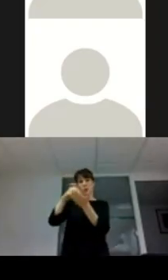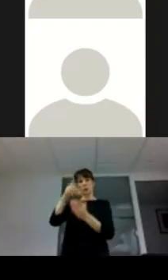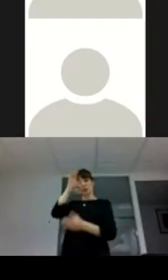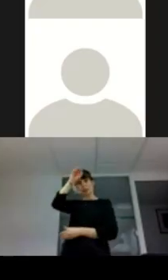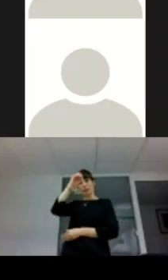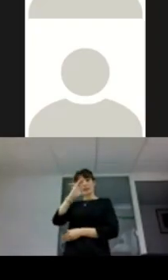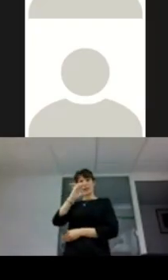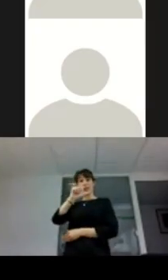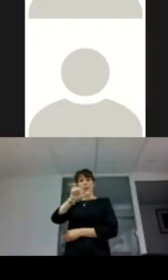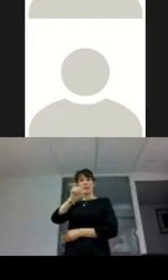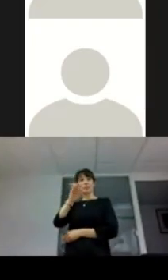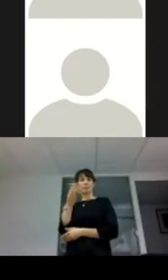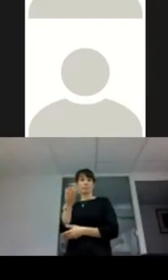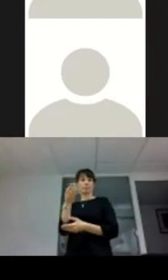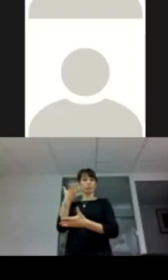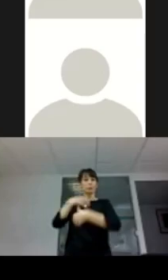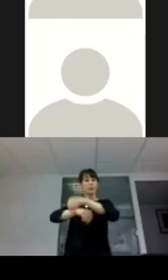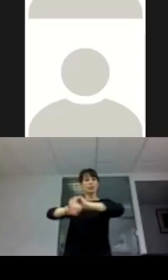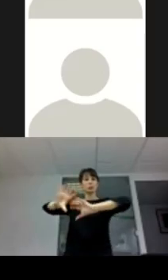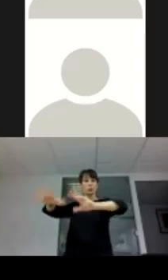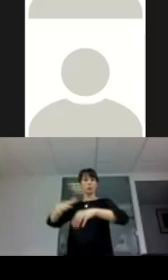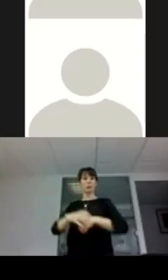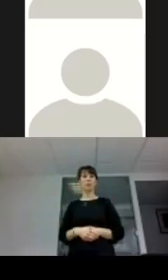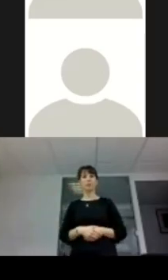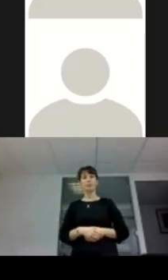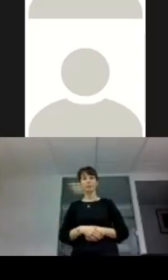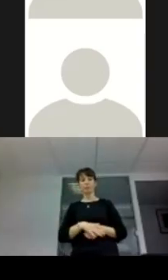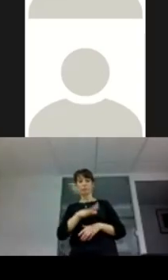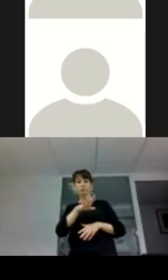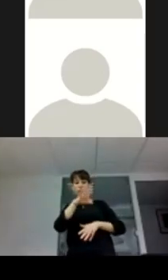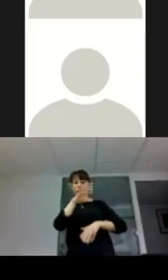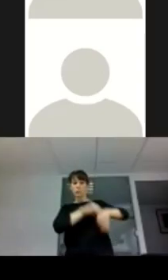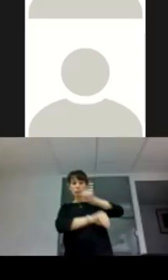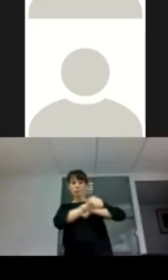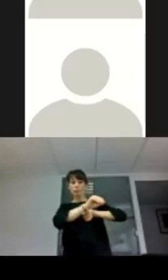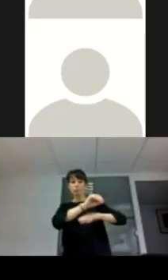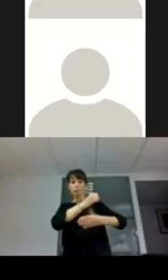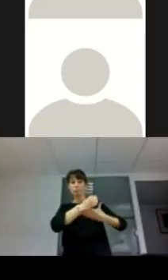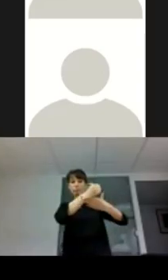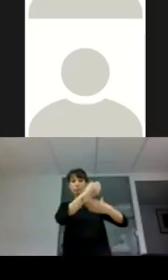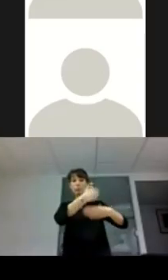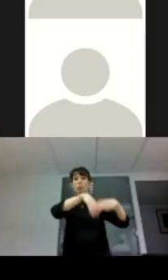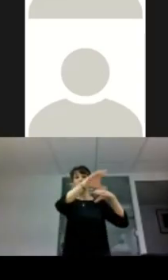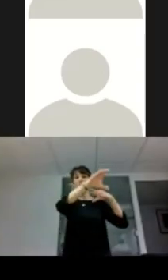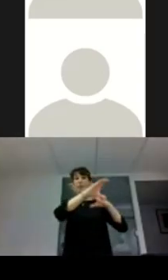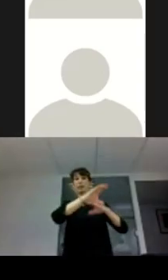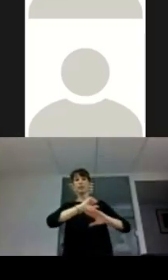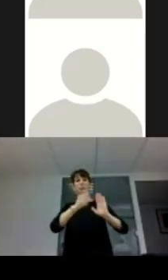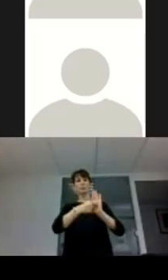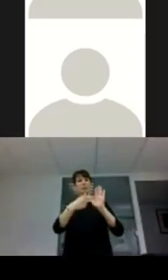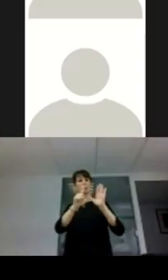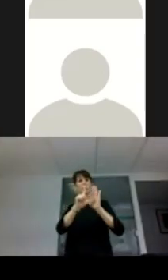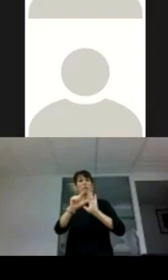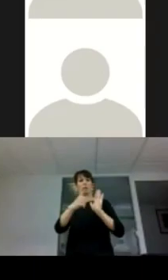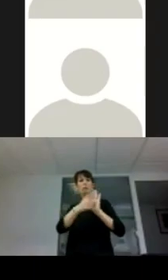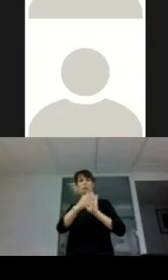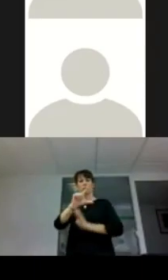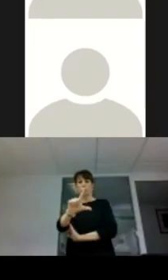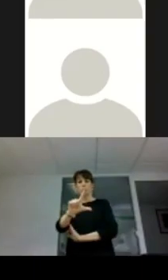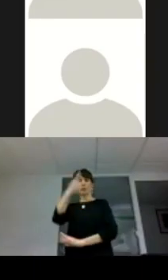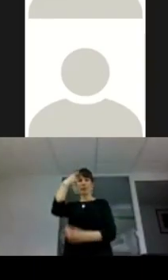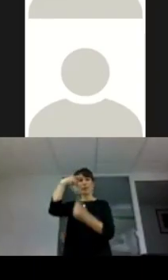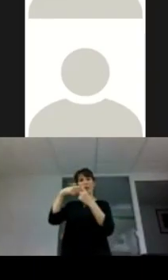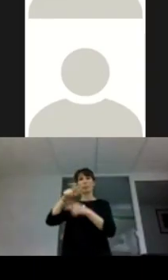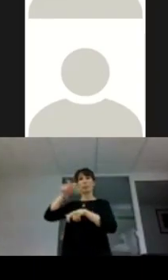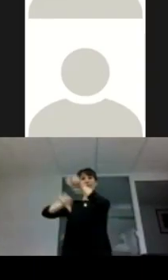vous comment ils sont déployés au sein de la clinique Calabé. Donc, les soins oncologiques de support, dans le sillage